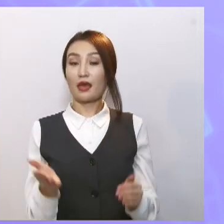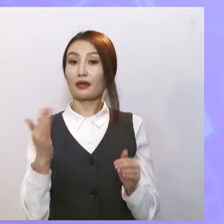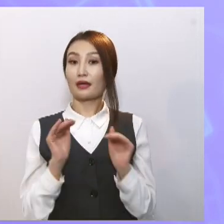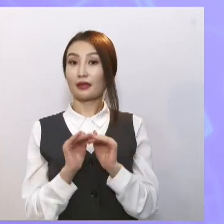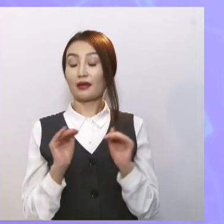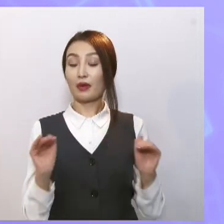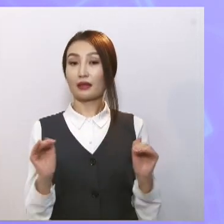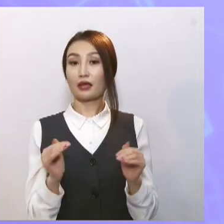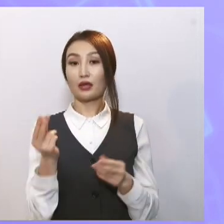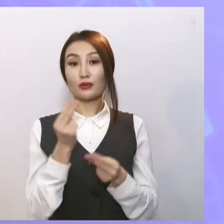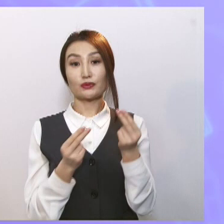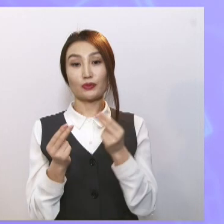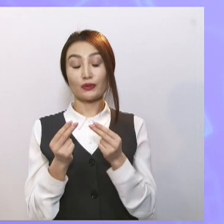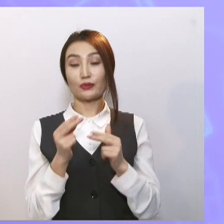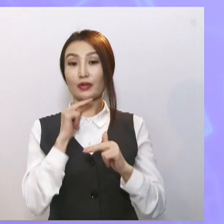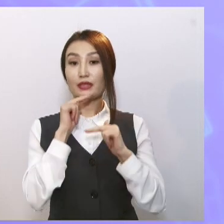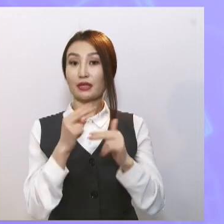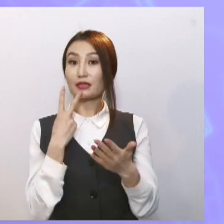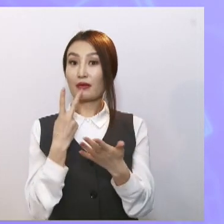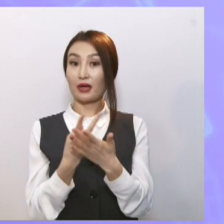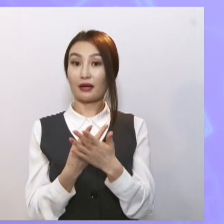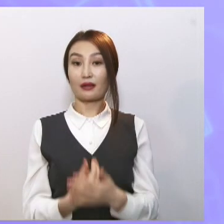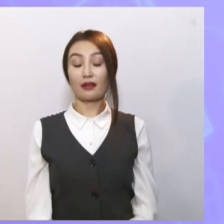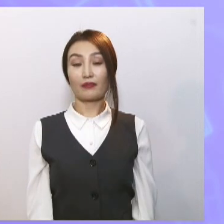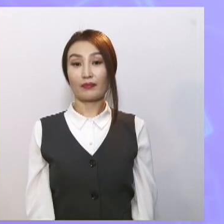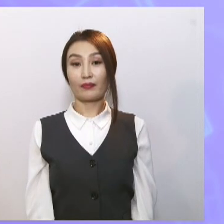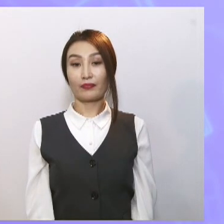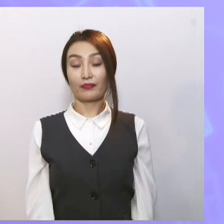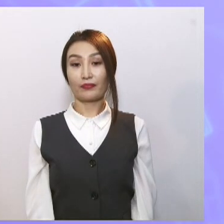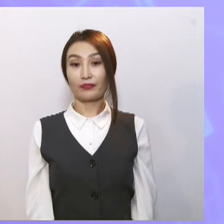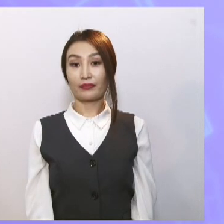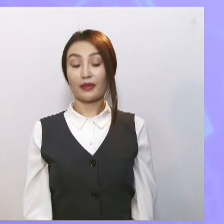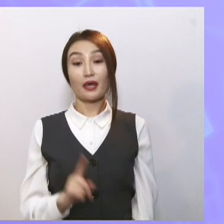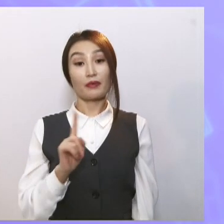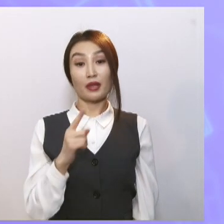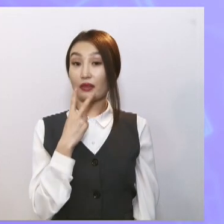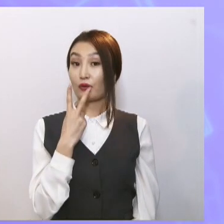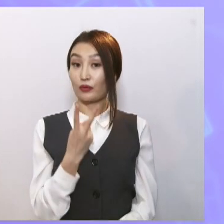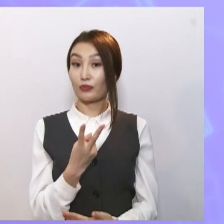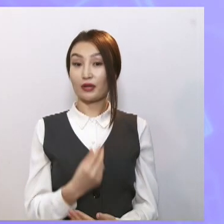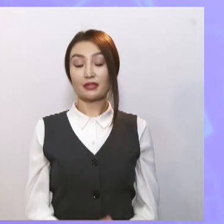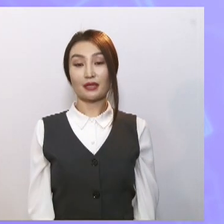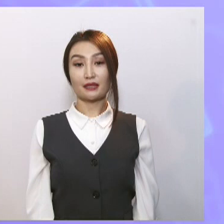Келгиле балдар, сүрөттү жакшылап карагыла. Эмнени көрүп турасыңар?